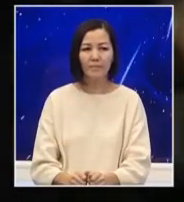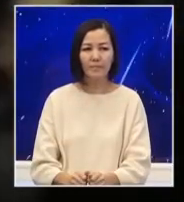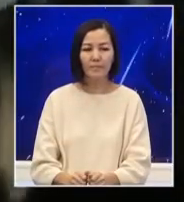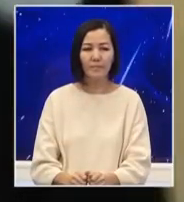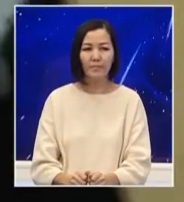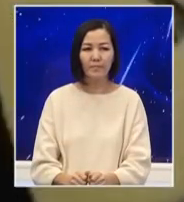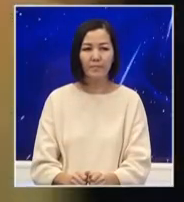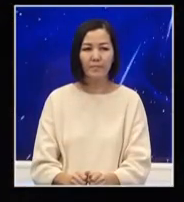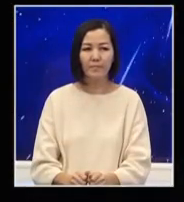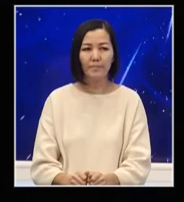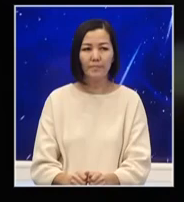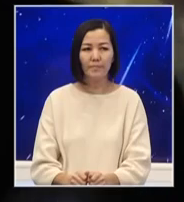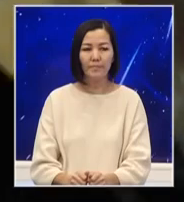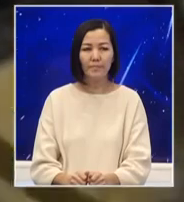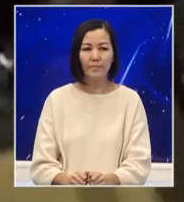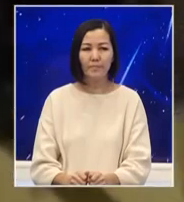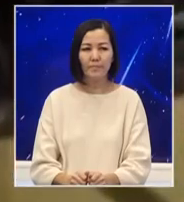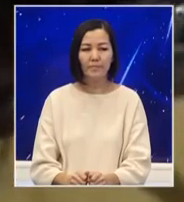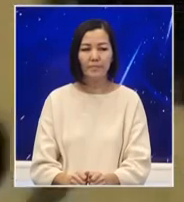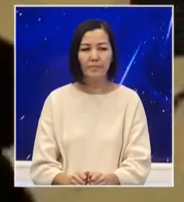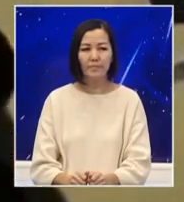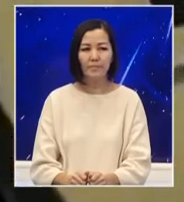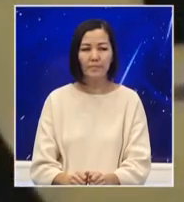Произошло обрушение дома.